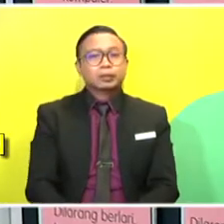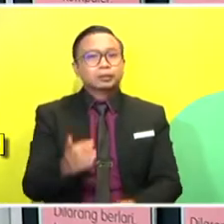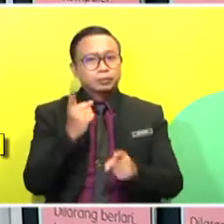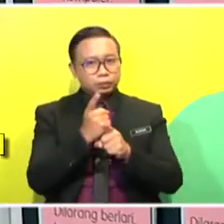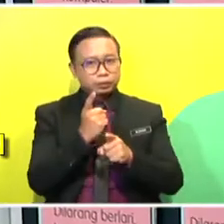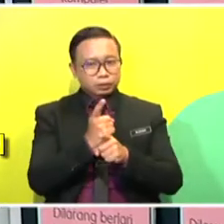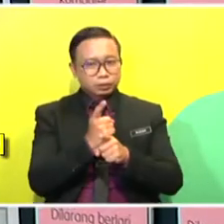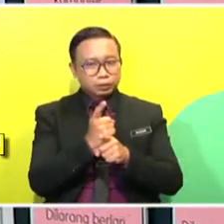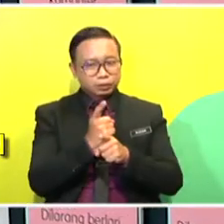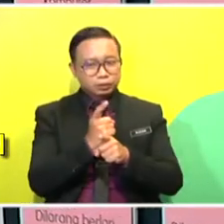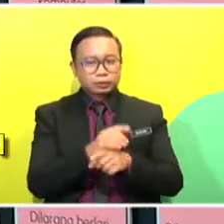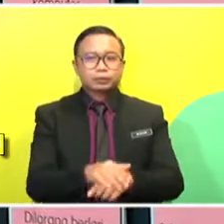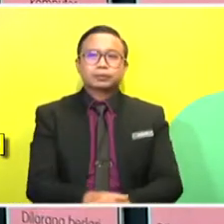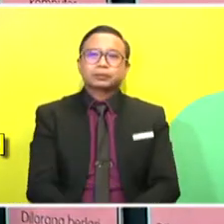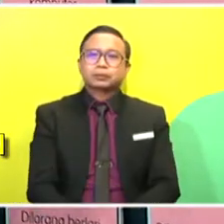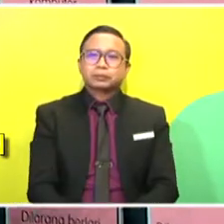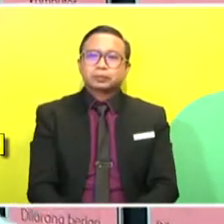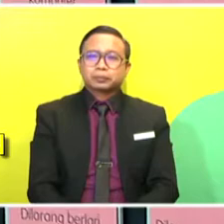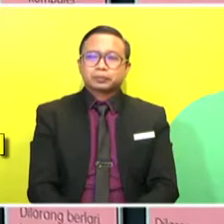Betul. Betul.